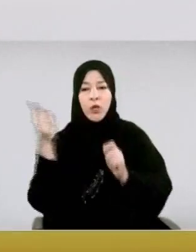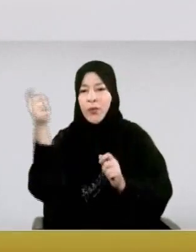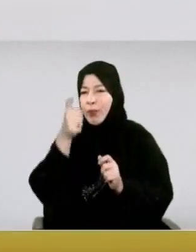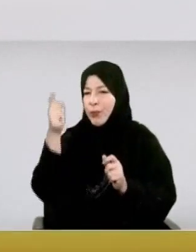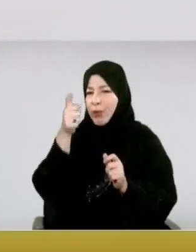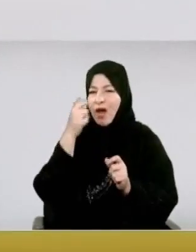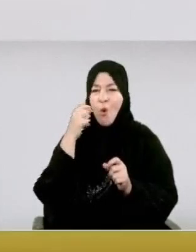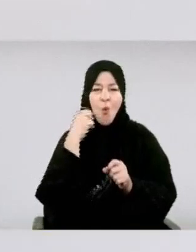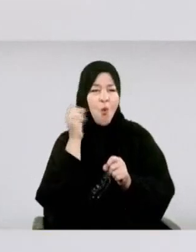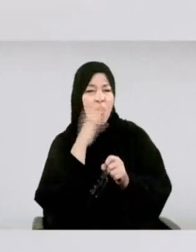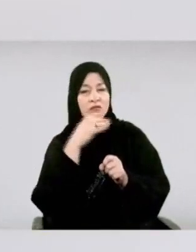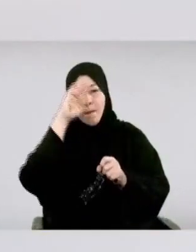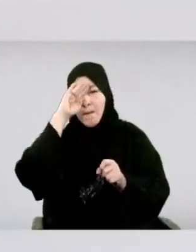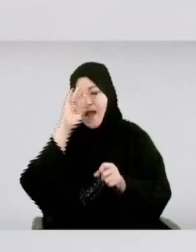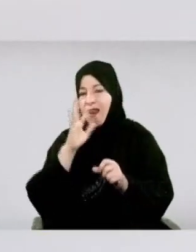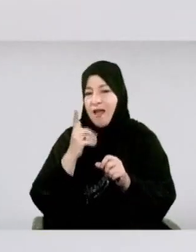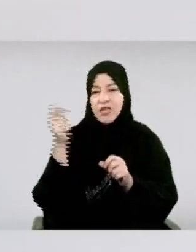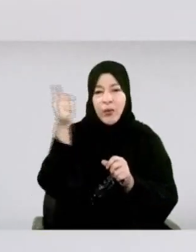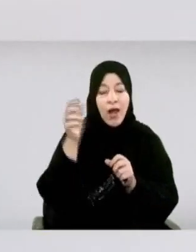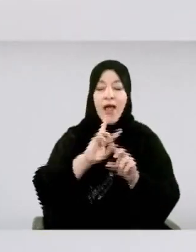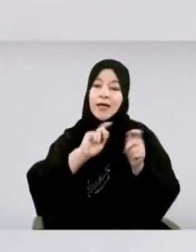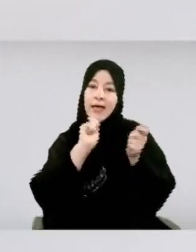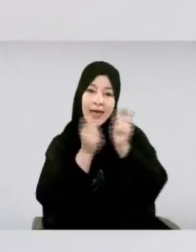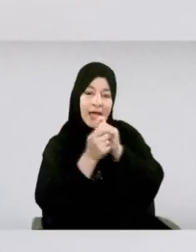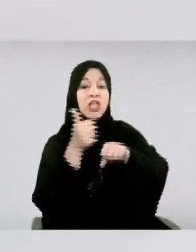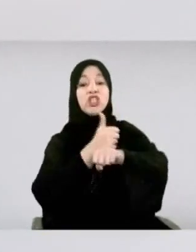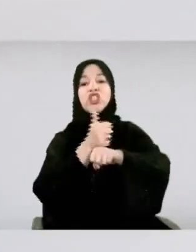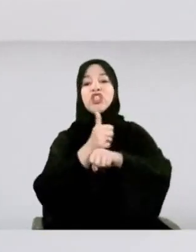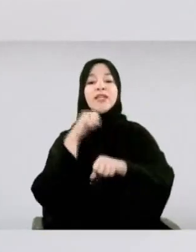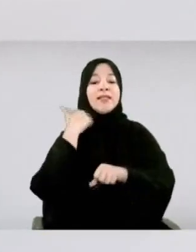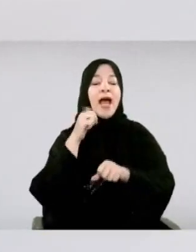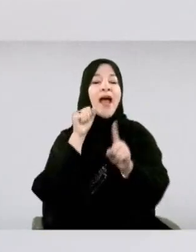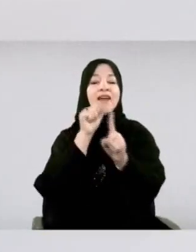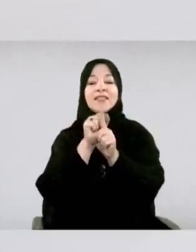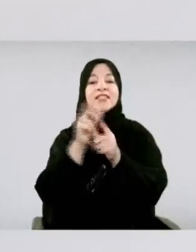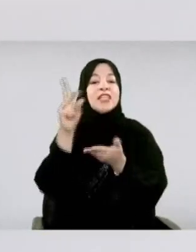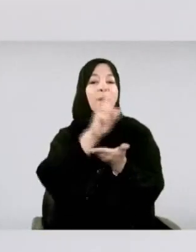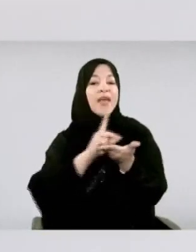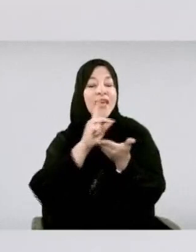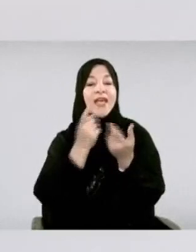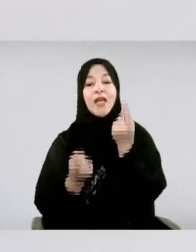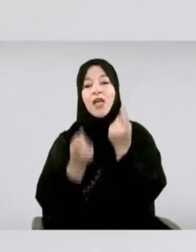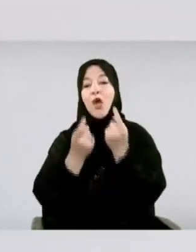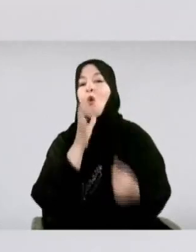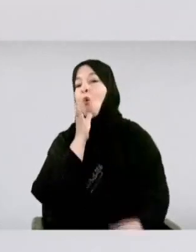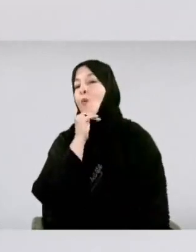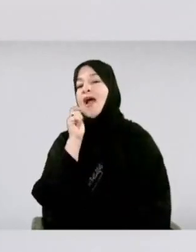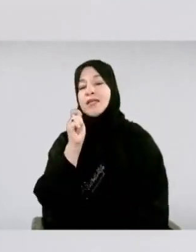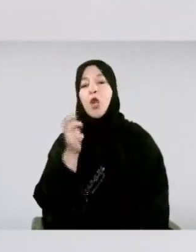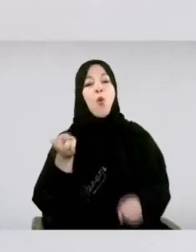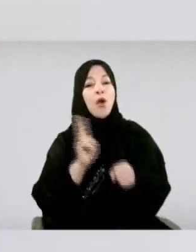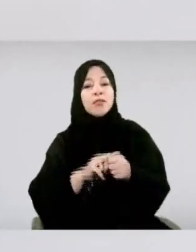الضارة المستخدمة لمكافحة هذه الأنواع من البعوض باستخدام مبيدات نباتية آمنة من أصول نبات عمانيات